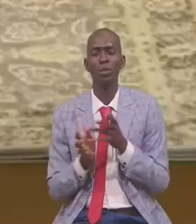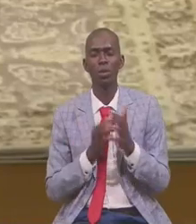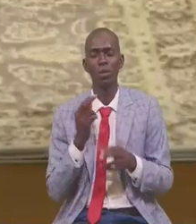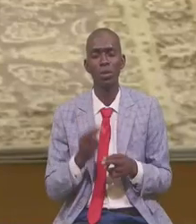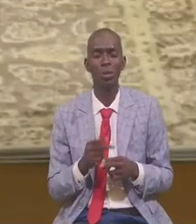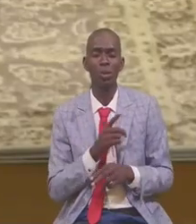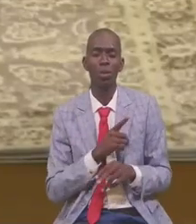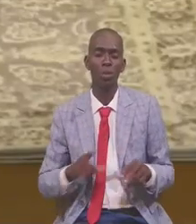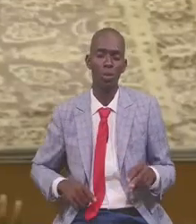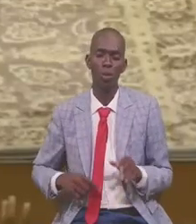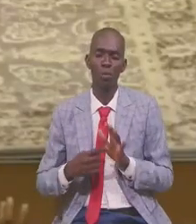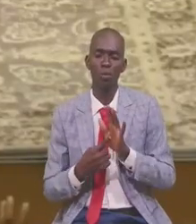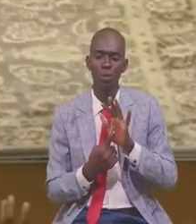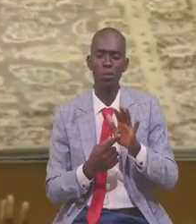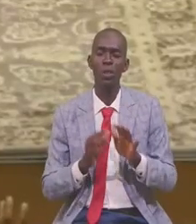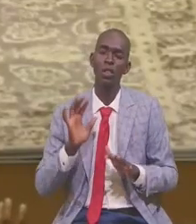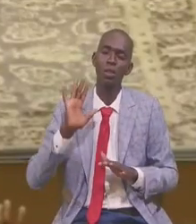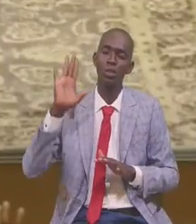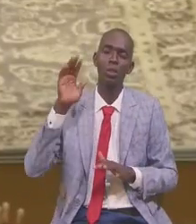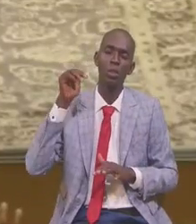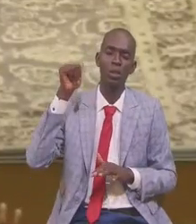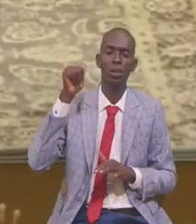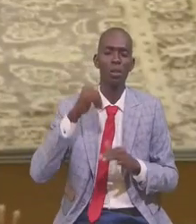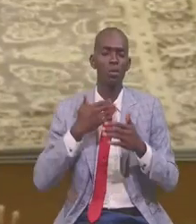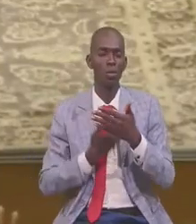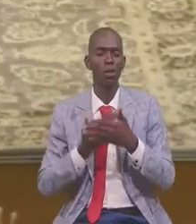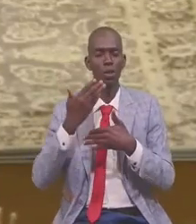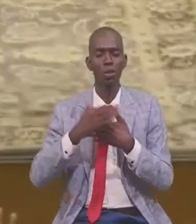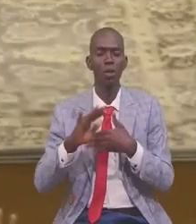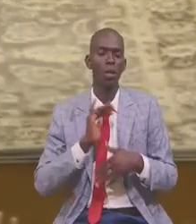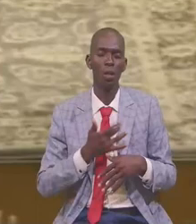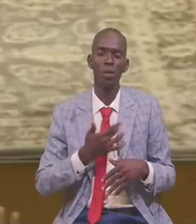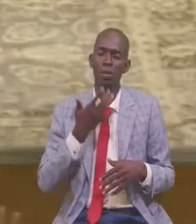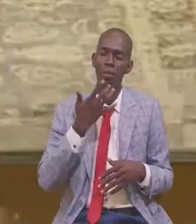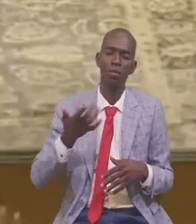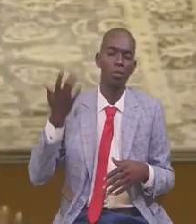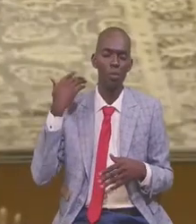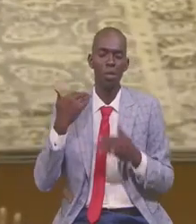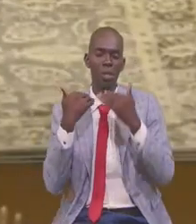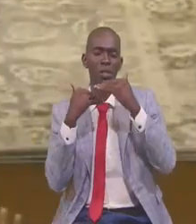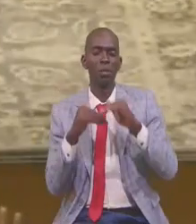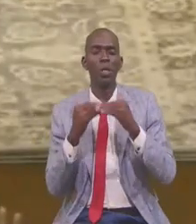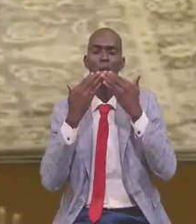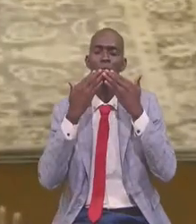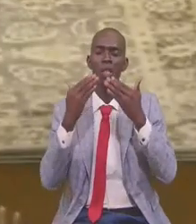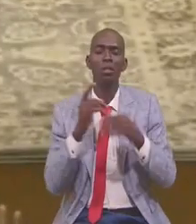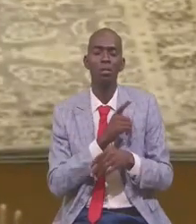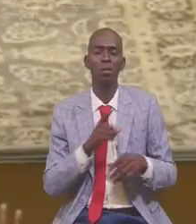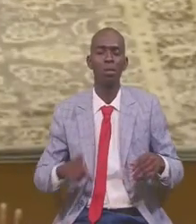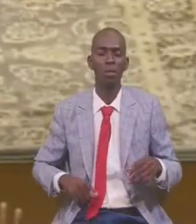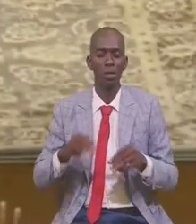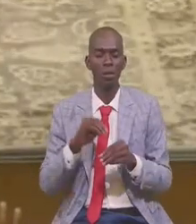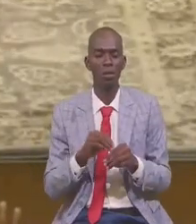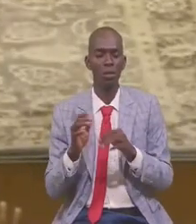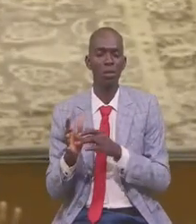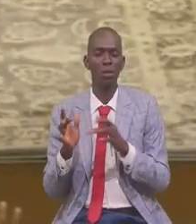Seigneur, manifeste-toi au-delà de nos vies précédentes. Merci Seigneur, au